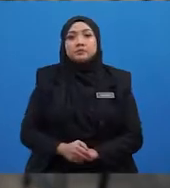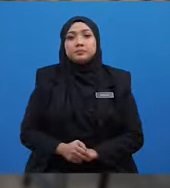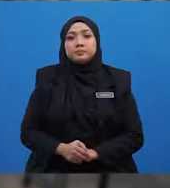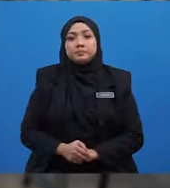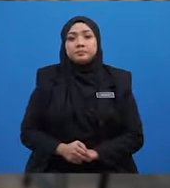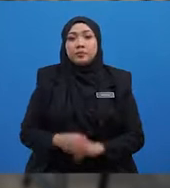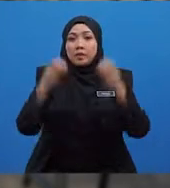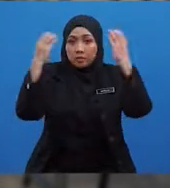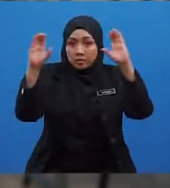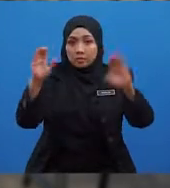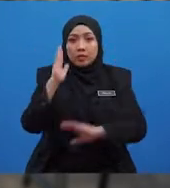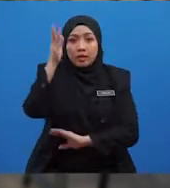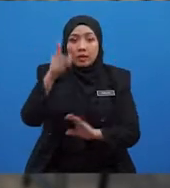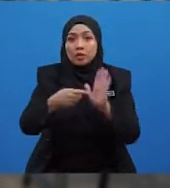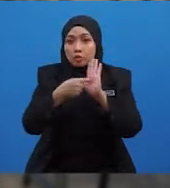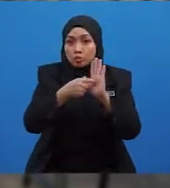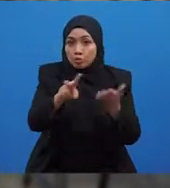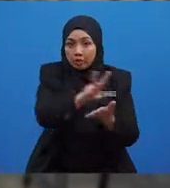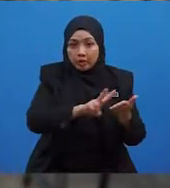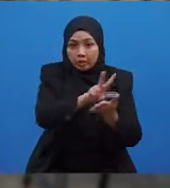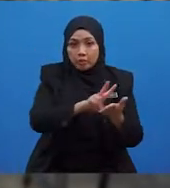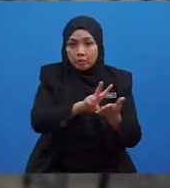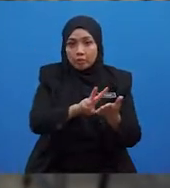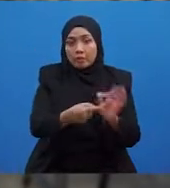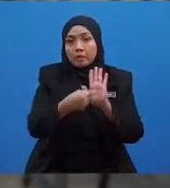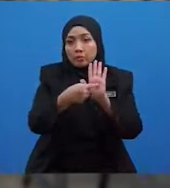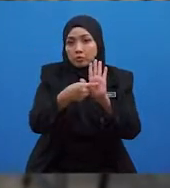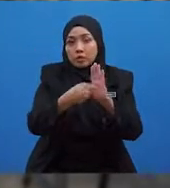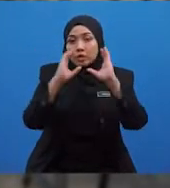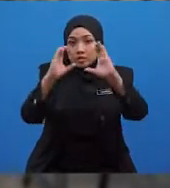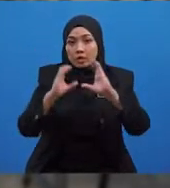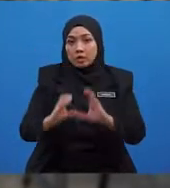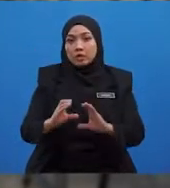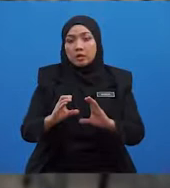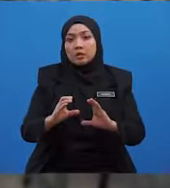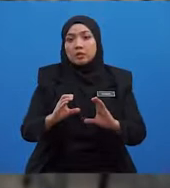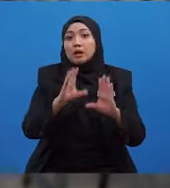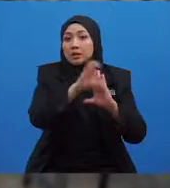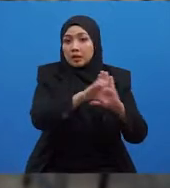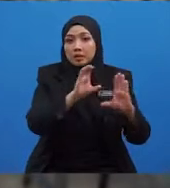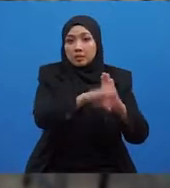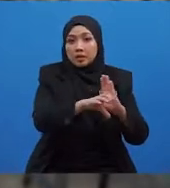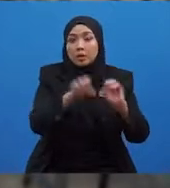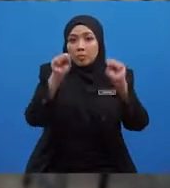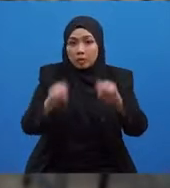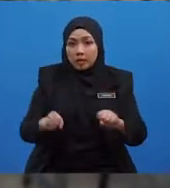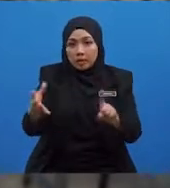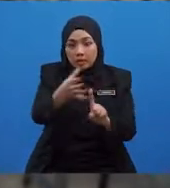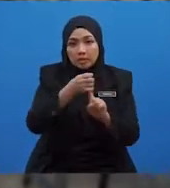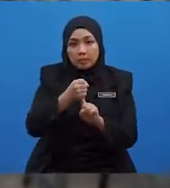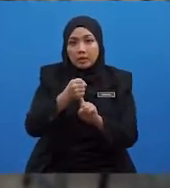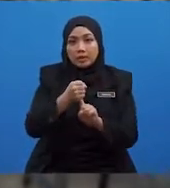Cikgu tayangkan sebuah video yang menunjukkan cara data dalam pangkalan data boleh dicapai